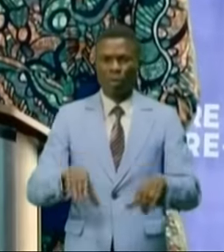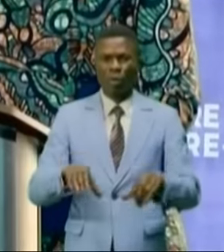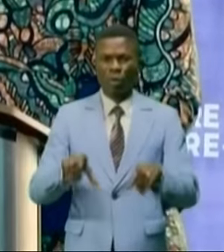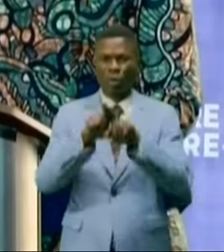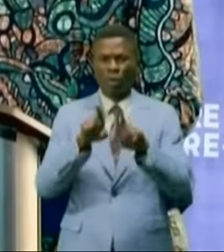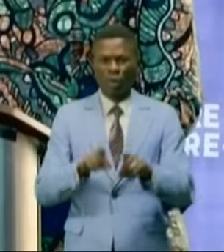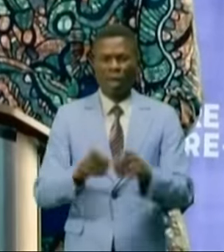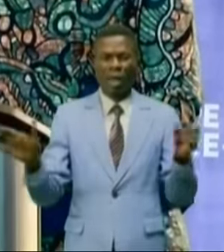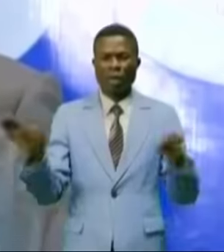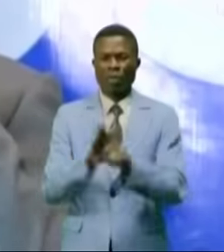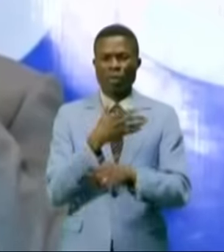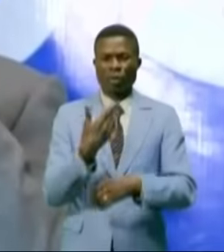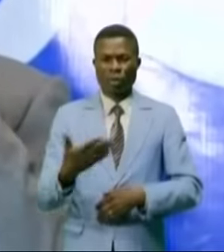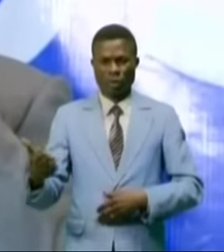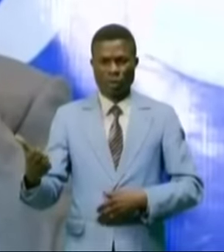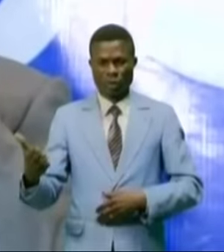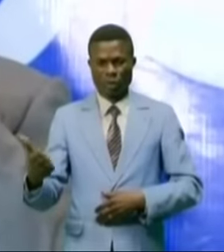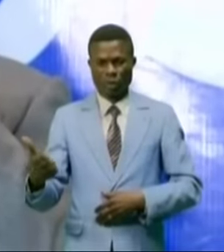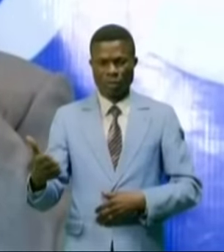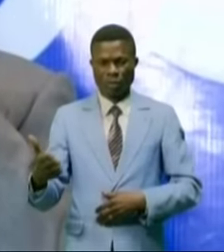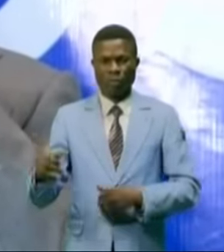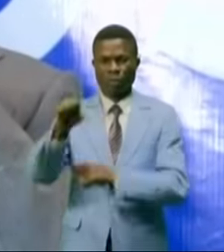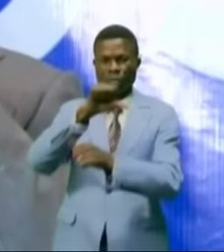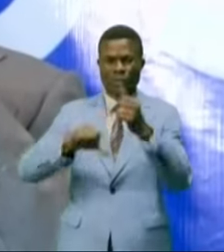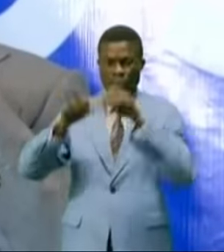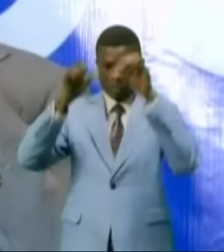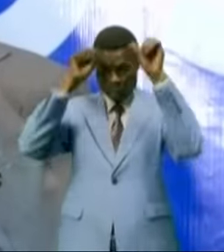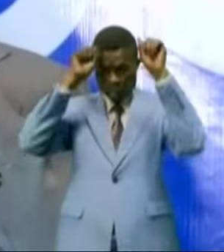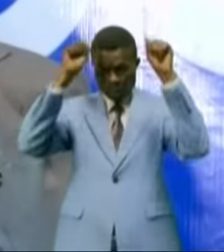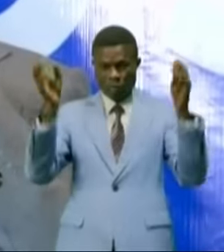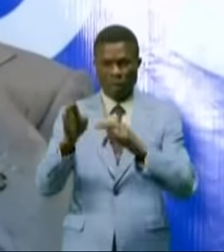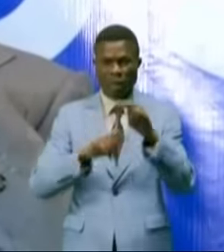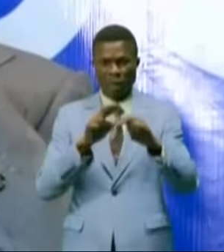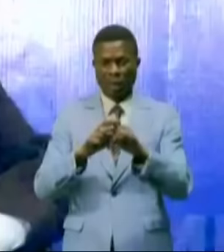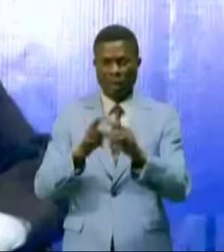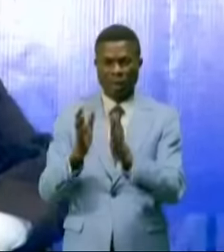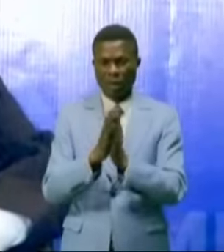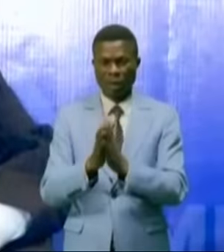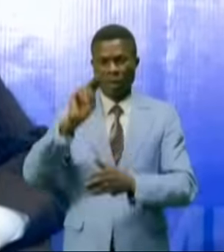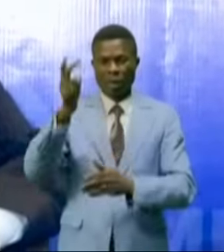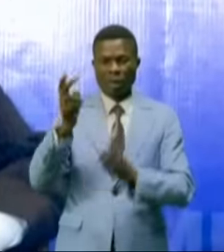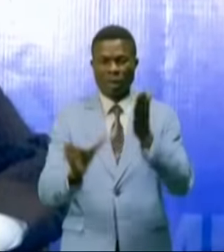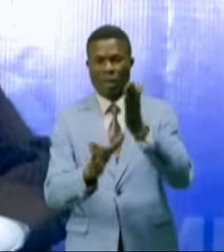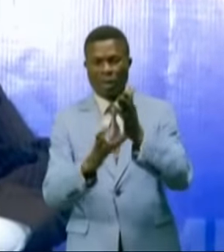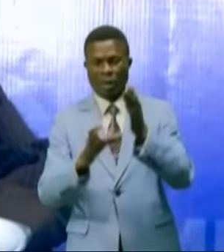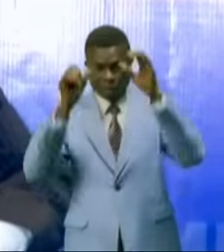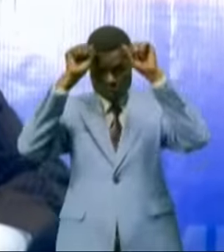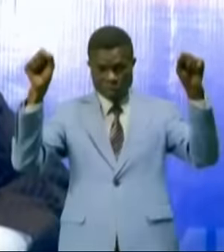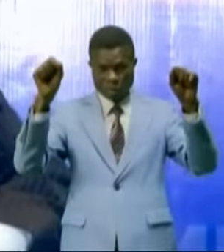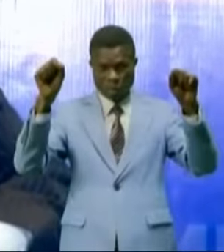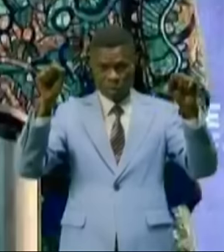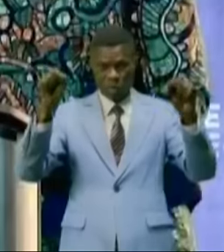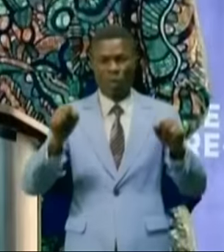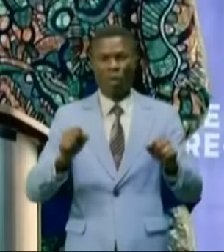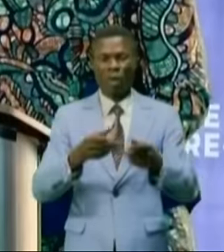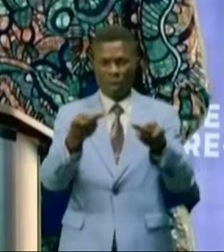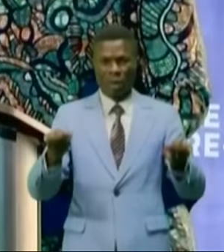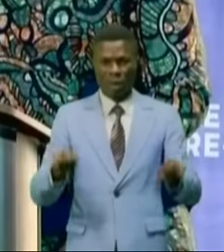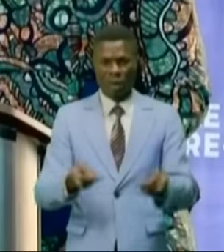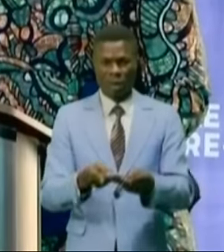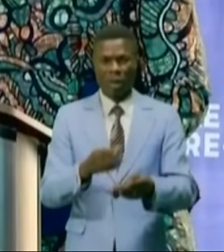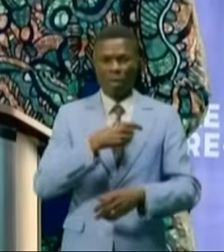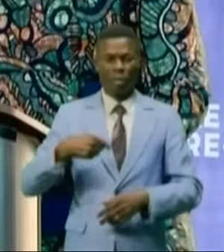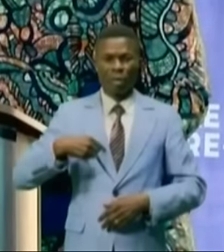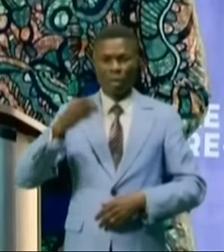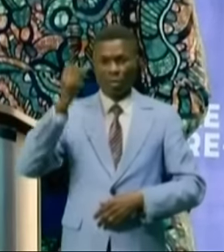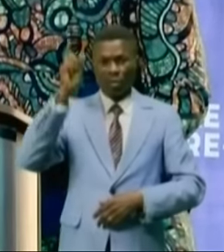plus prospère. Entouré du président de l'Assemblée nationale et du deuxième vice-président au podium, Judith Suminwa